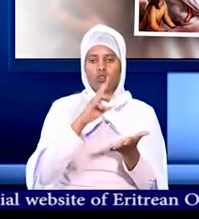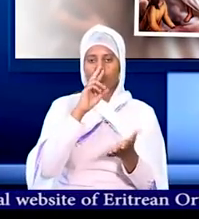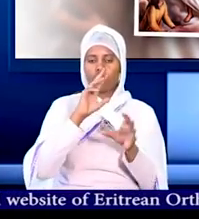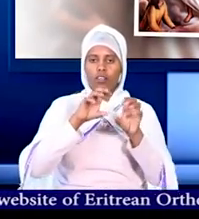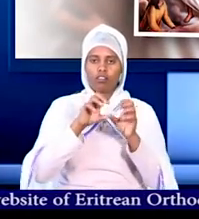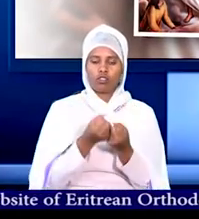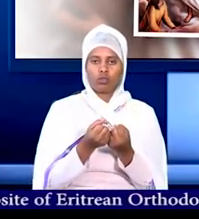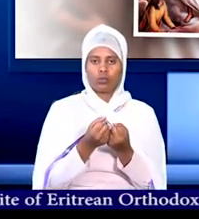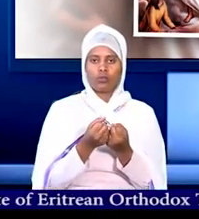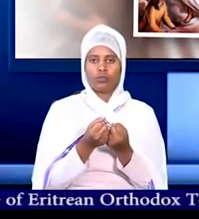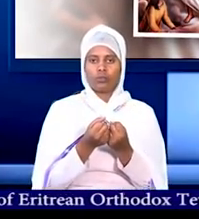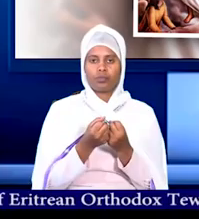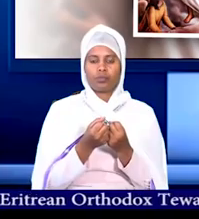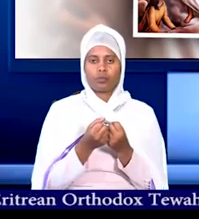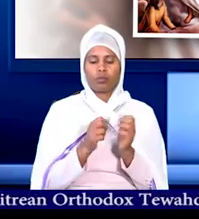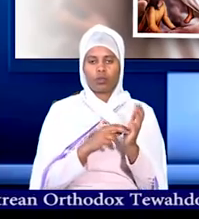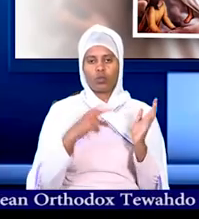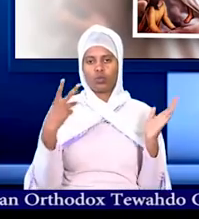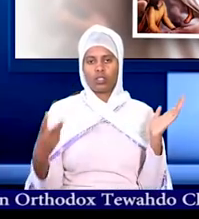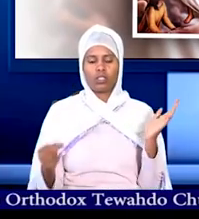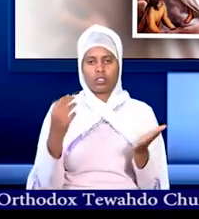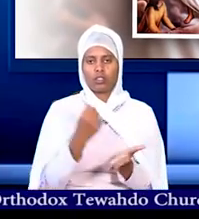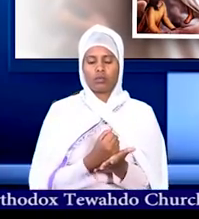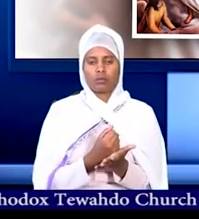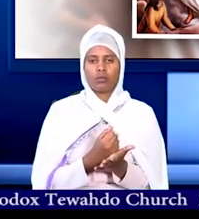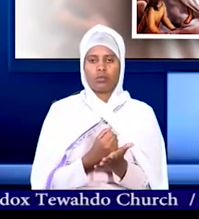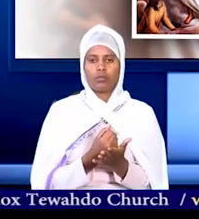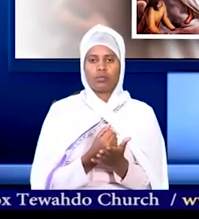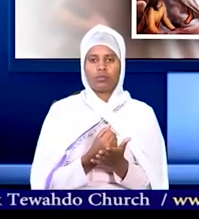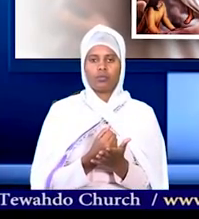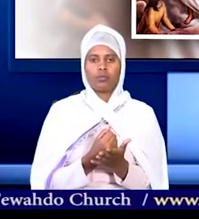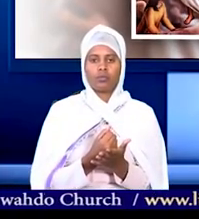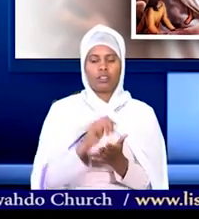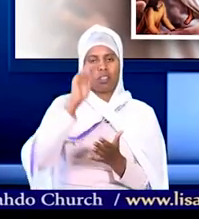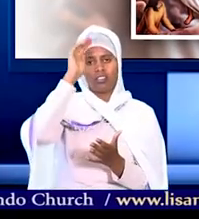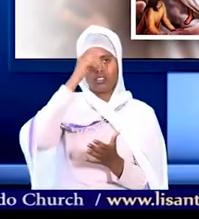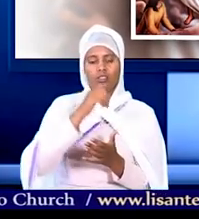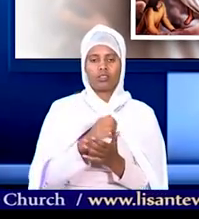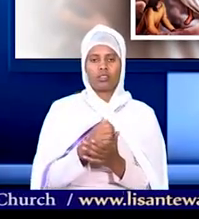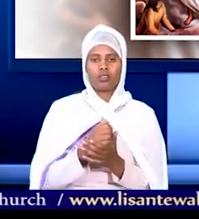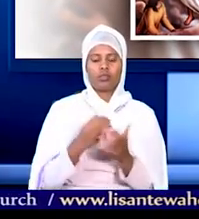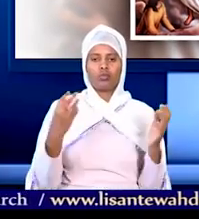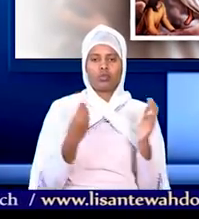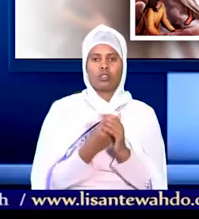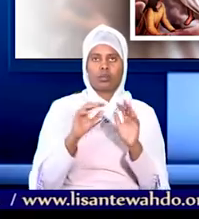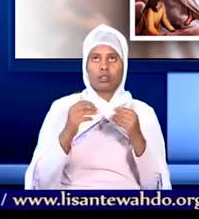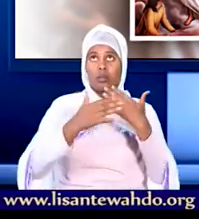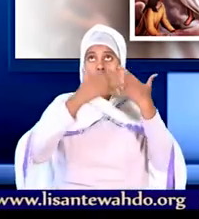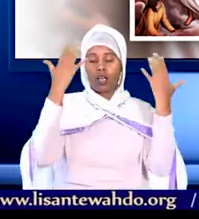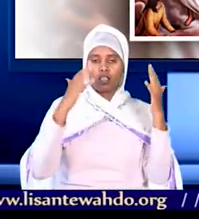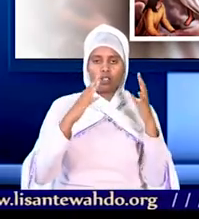ትእዛዝ አፍረሰ ጾም አፍረሰ ውርደት ረኸበ ሀፍረት